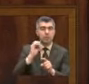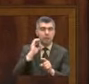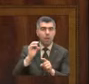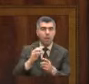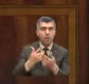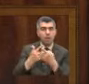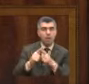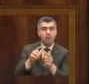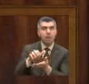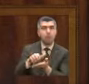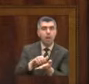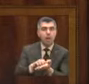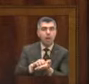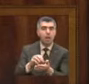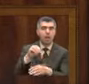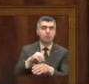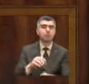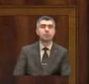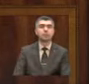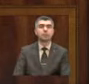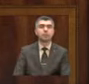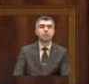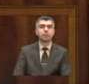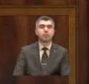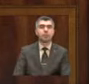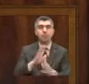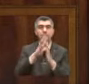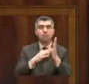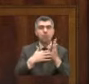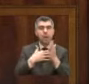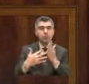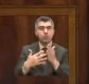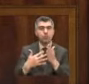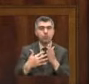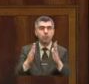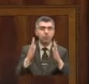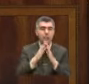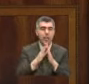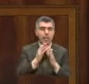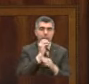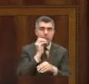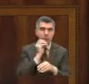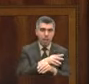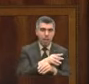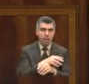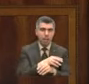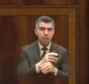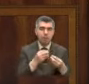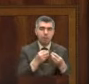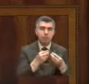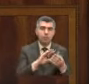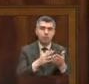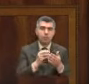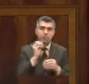ولاسيما الفلاحي منه. أما فيما يخص البرنامج الوطني لتدبير النفايات المنزلية، لم تعد طريقة تدبير النفايات